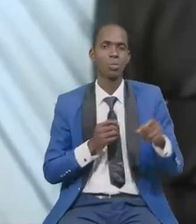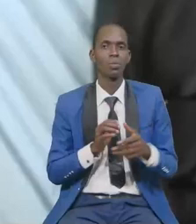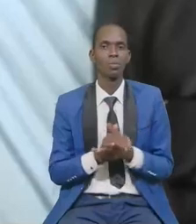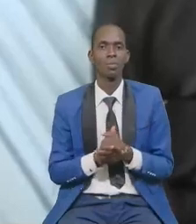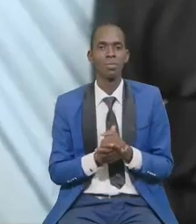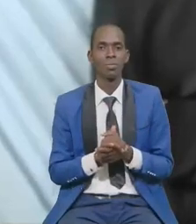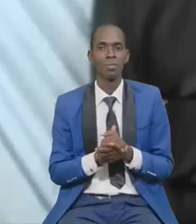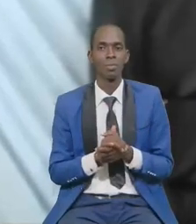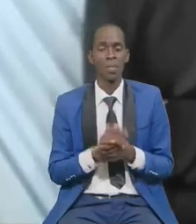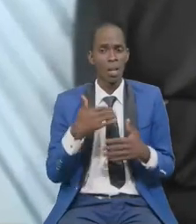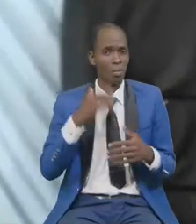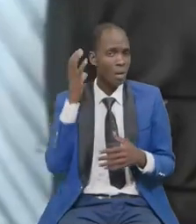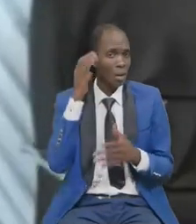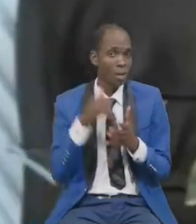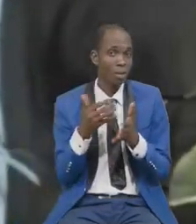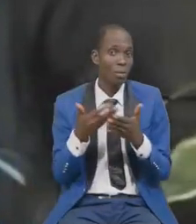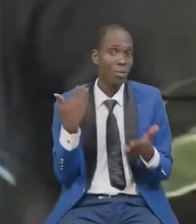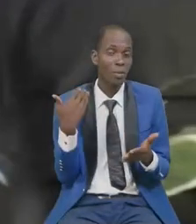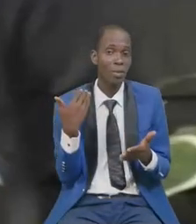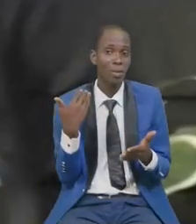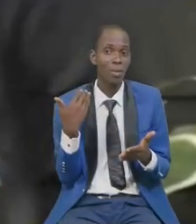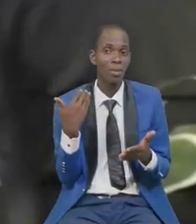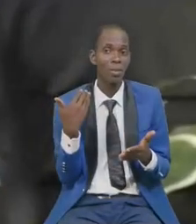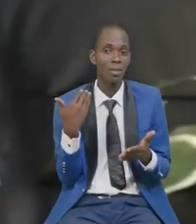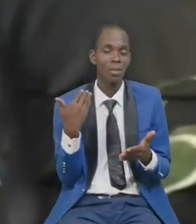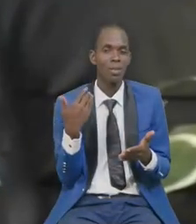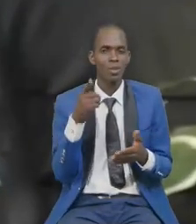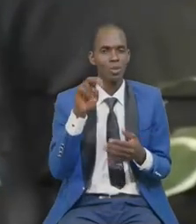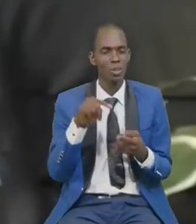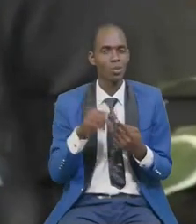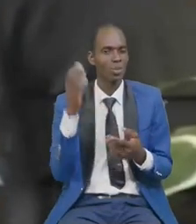Est-ce que tu avais entendu ça avant? Tu dois l'entendre encore.